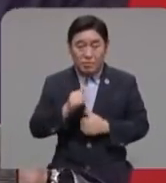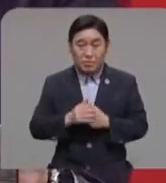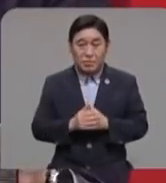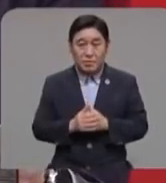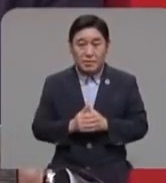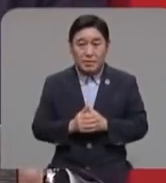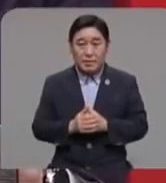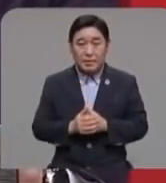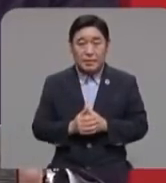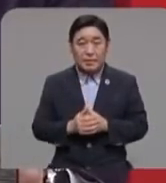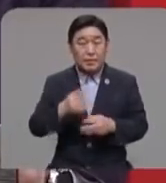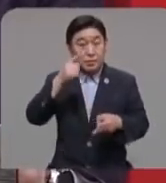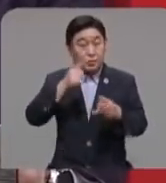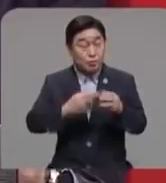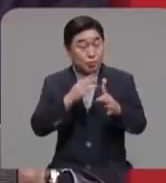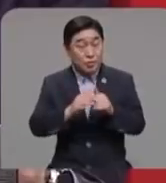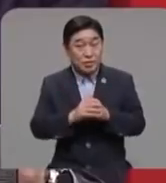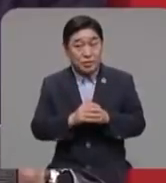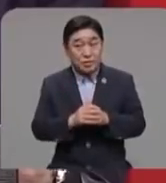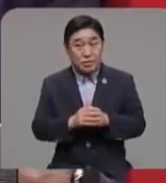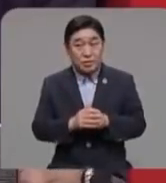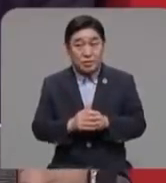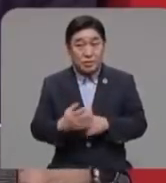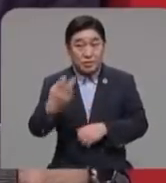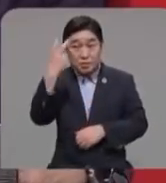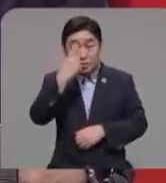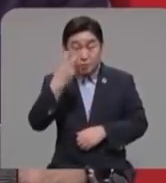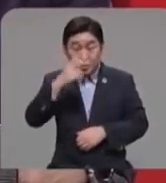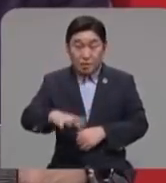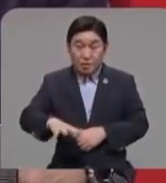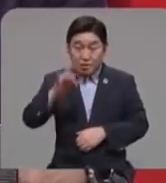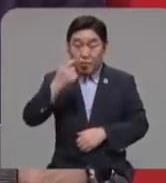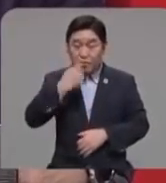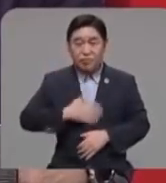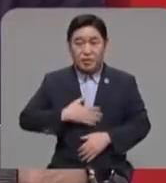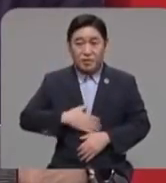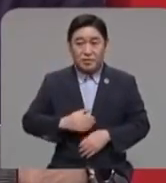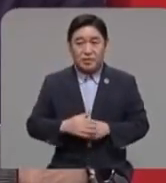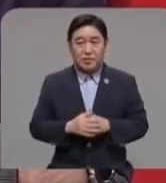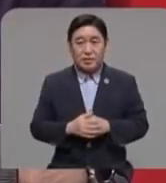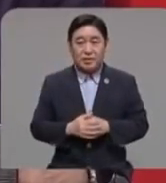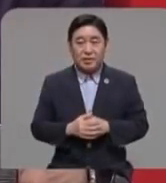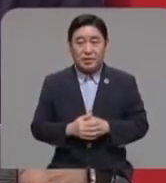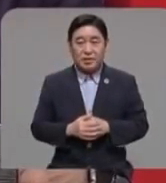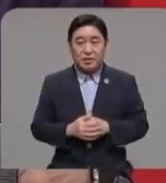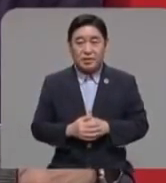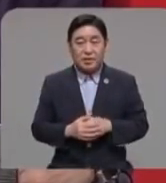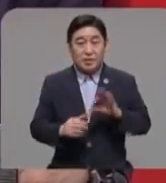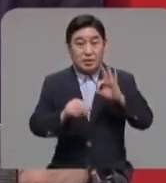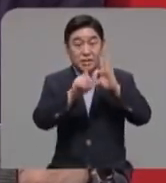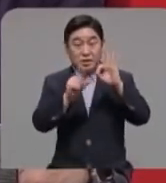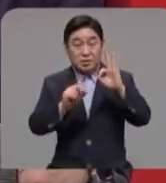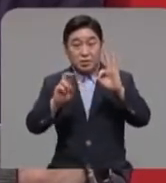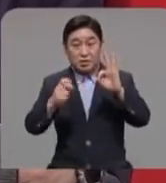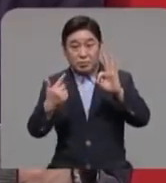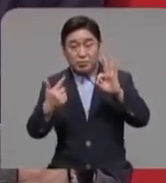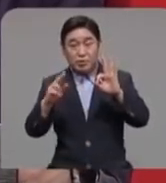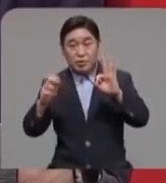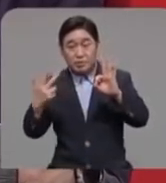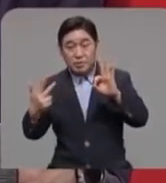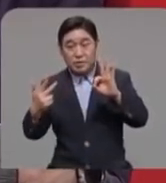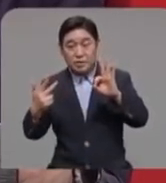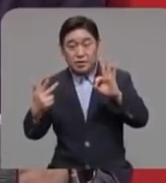싶습니까? 윤 후보님. 네. 이거 아마 이거 조사는 처음 한 거로 제가 알고 아닙니다. 있습니다. 10월 26일, 10월 27일에